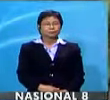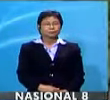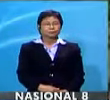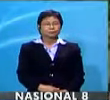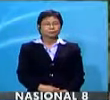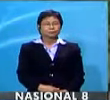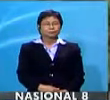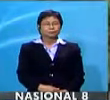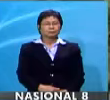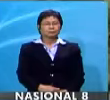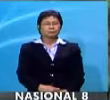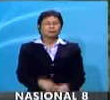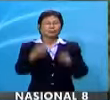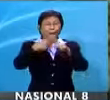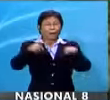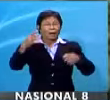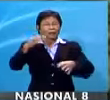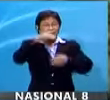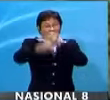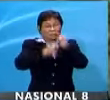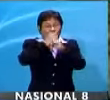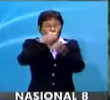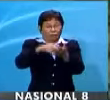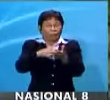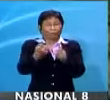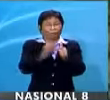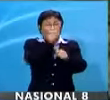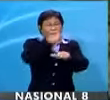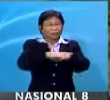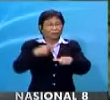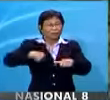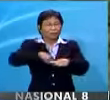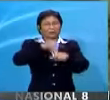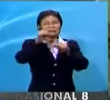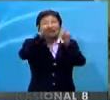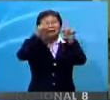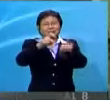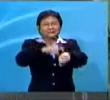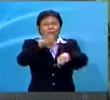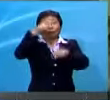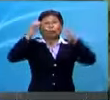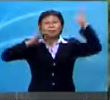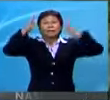tersbutapi kita dah adakan tahun tahun pertama kita adakan best time